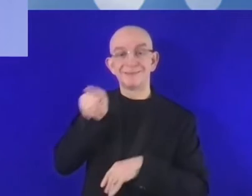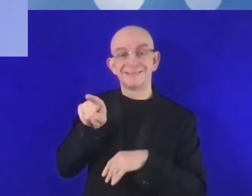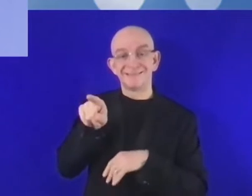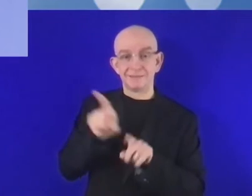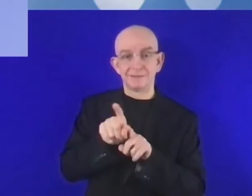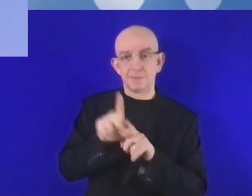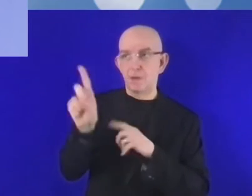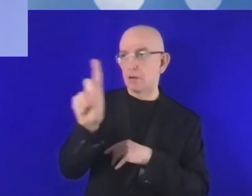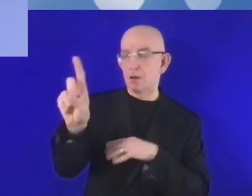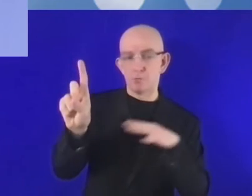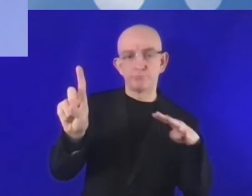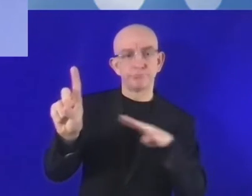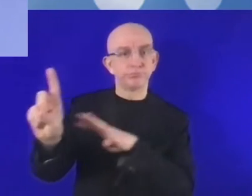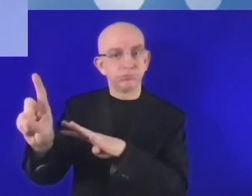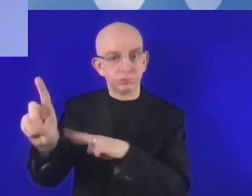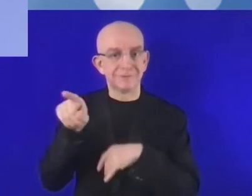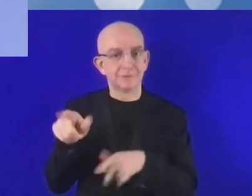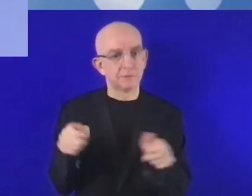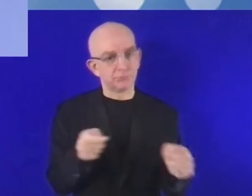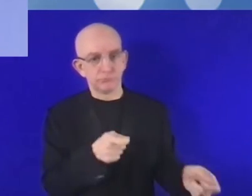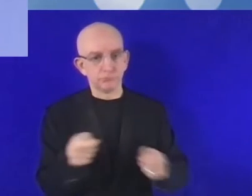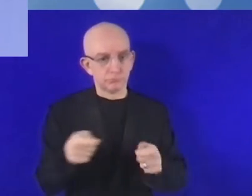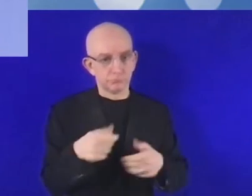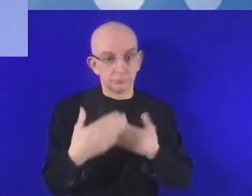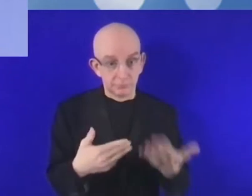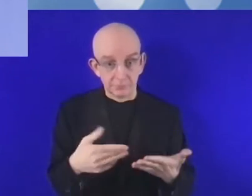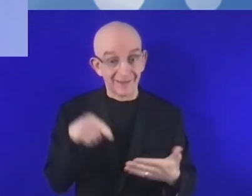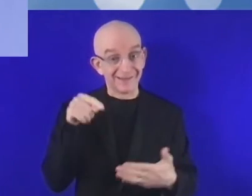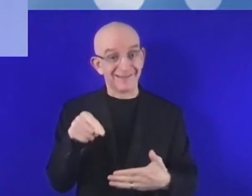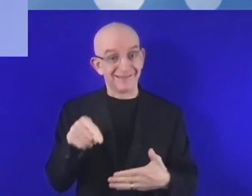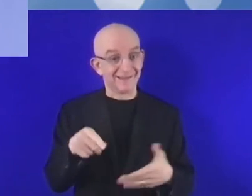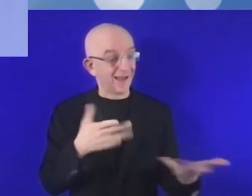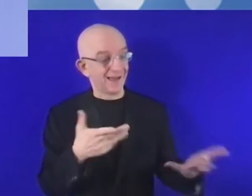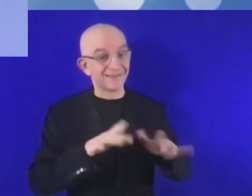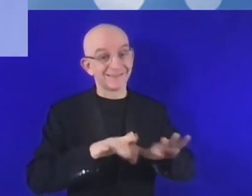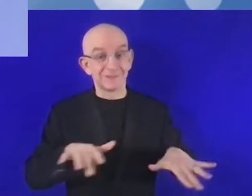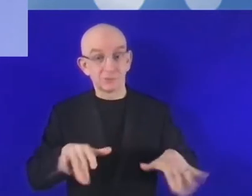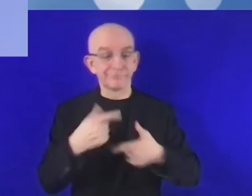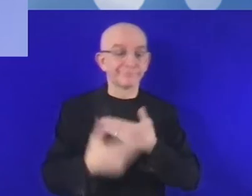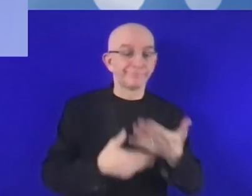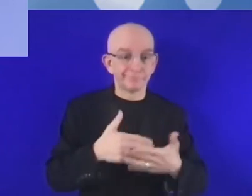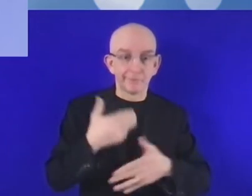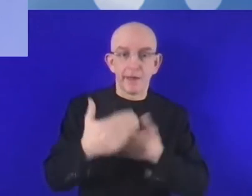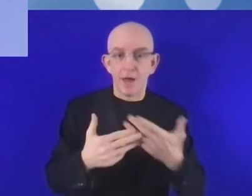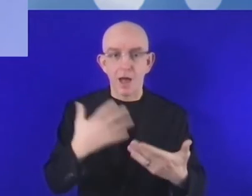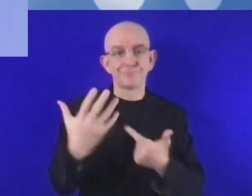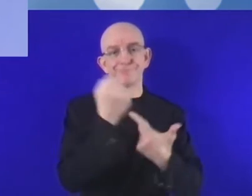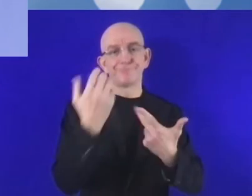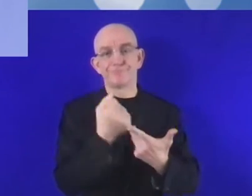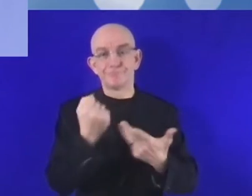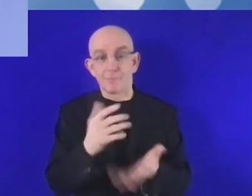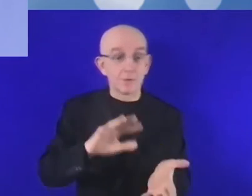это необходимость смелого лидерства. Мы должны использовать потенциал, связанный с цифровой